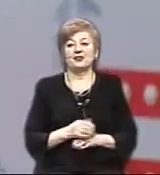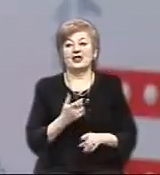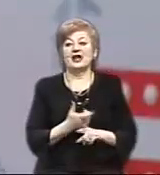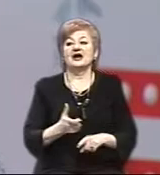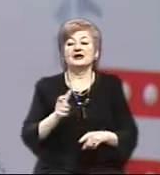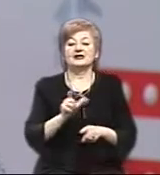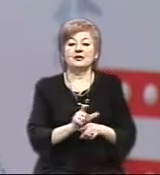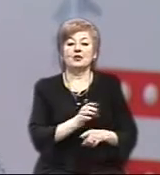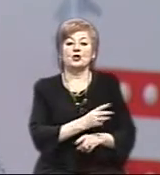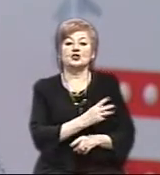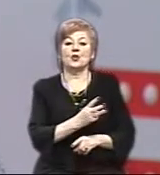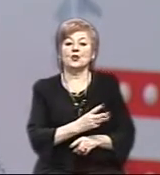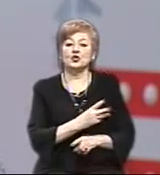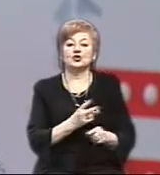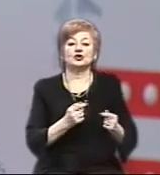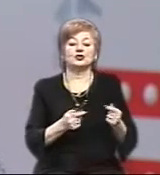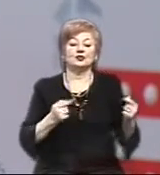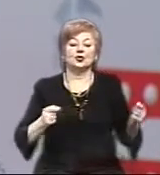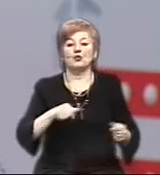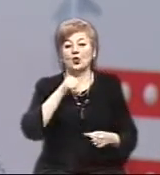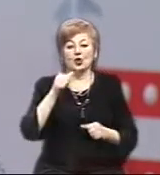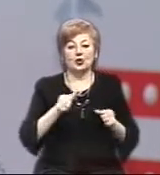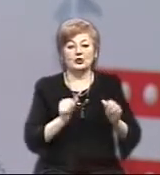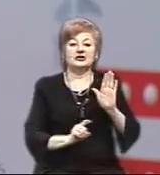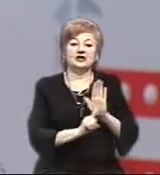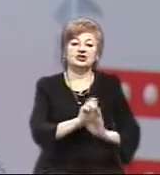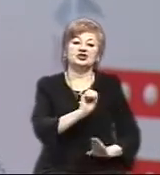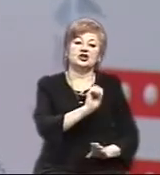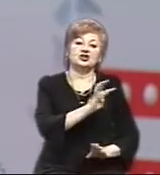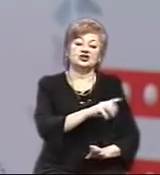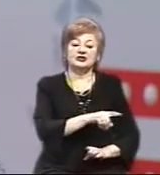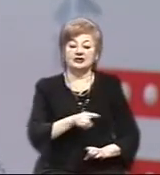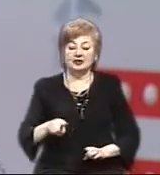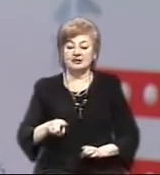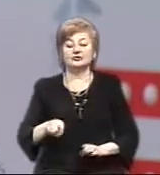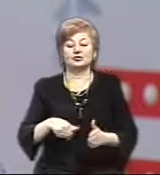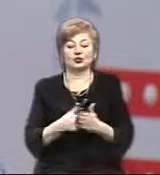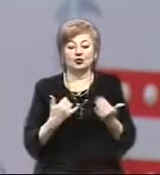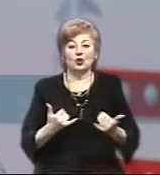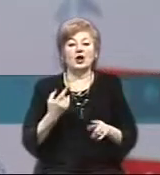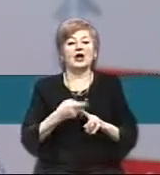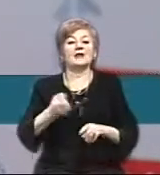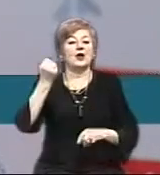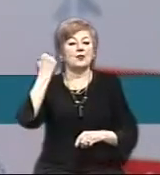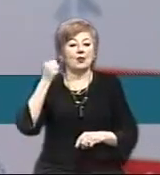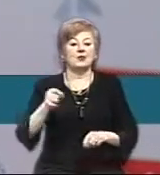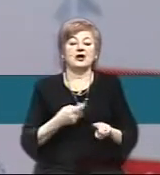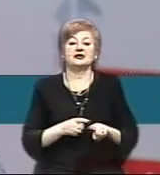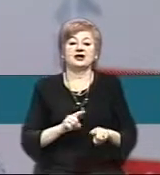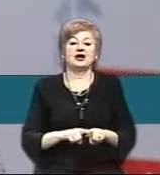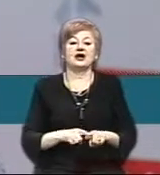Найбільше побажання у будь-який рік, починаючи з 14-го, це перемога. Ага. Для нас це одне з